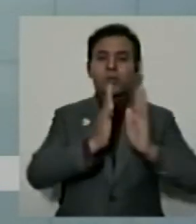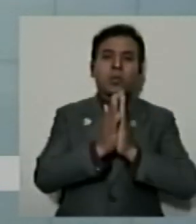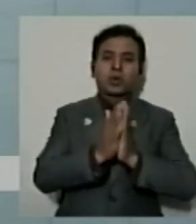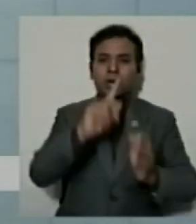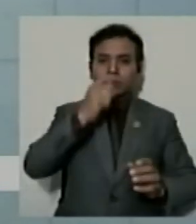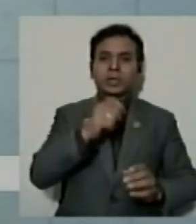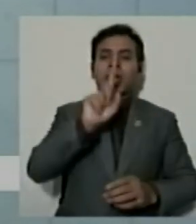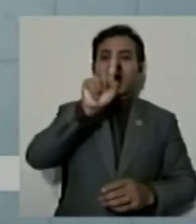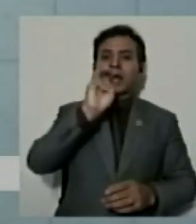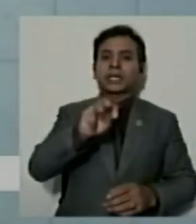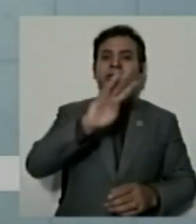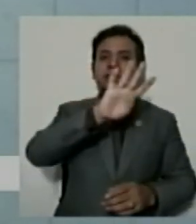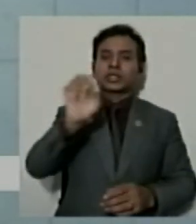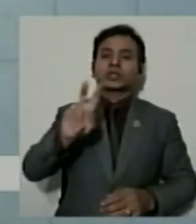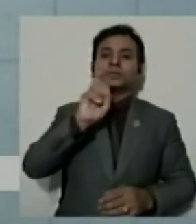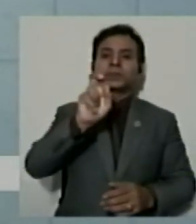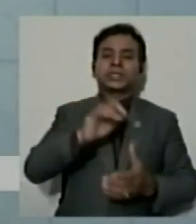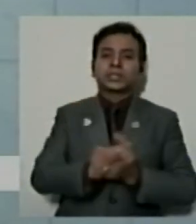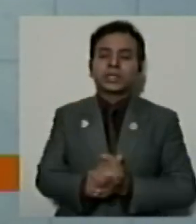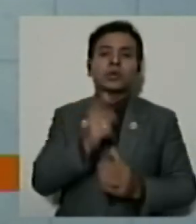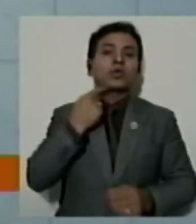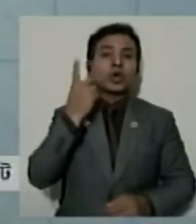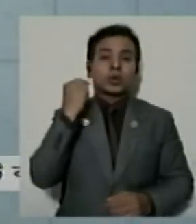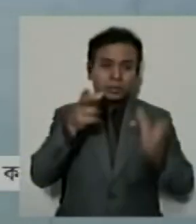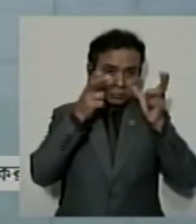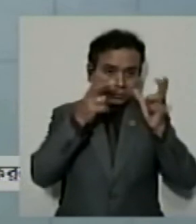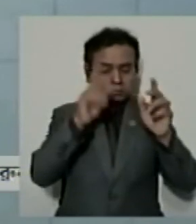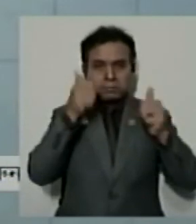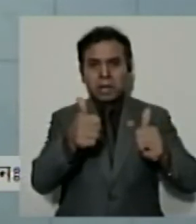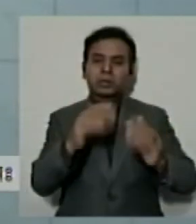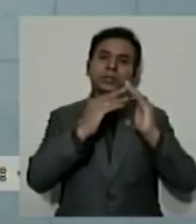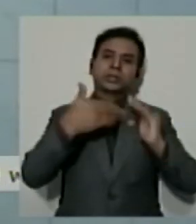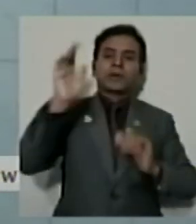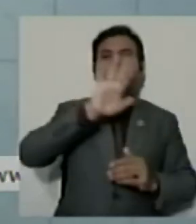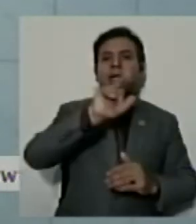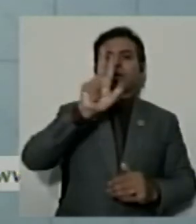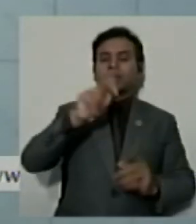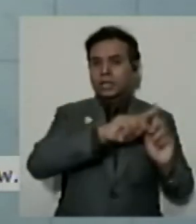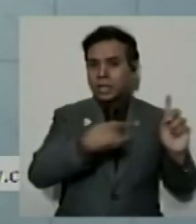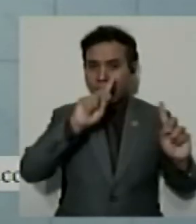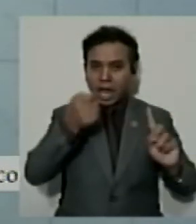পেয়েছেন 891 জন। আমাদের আইসোলেশন শয্যা আছে 9638টি